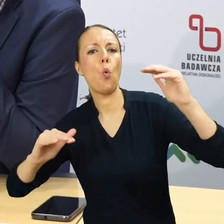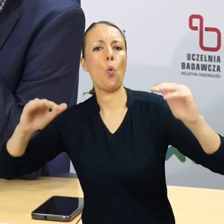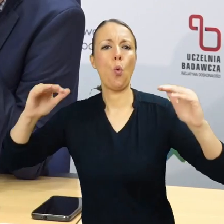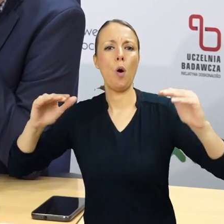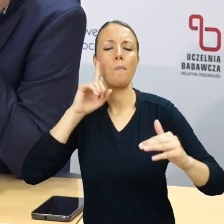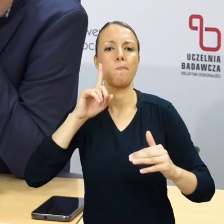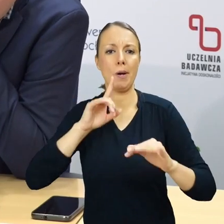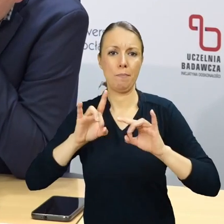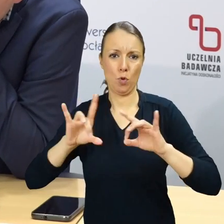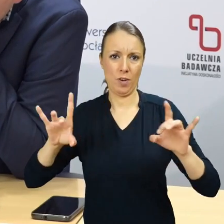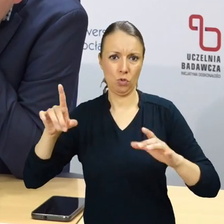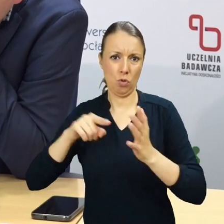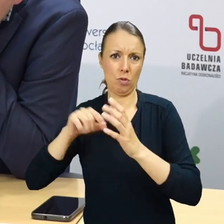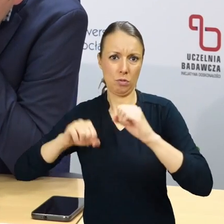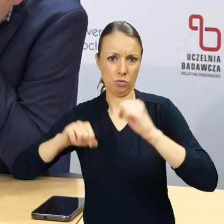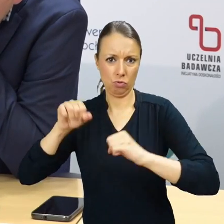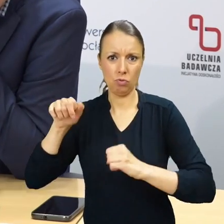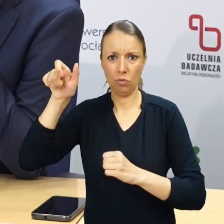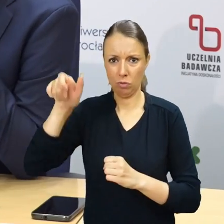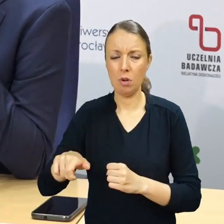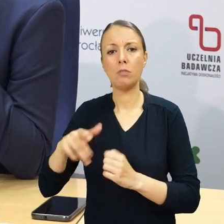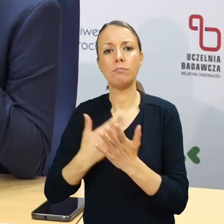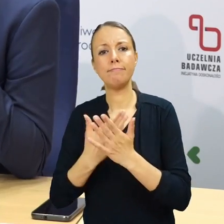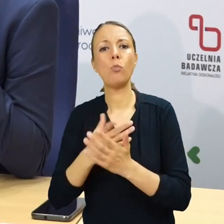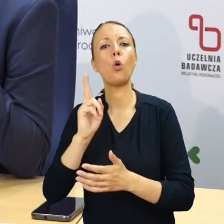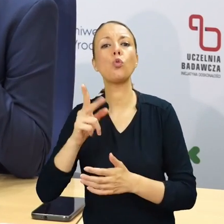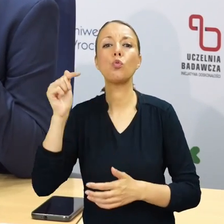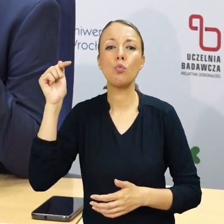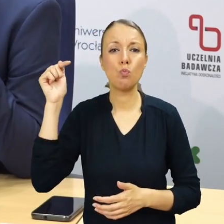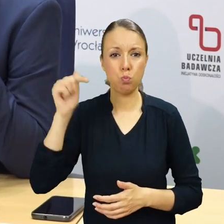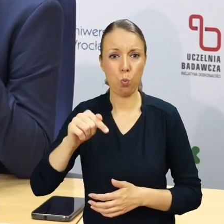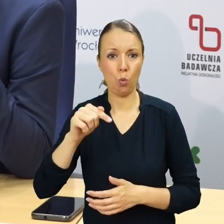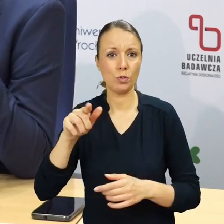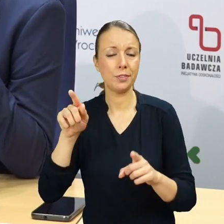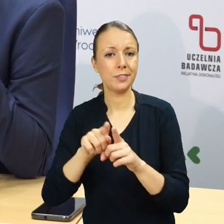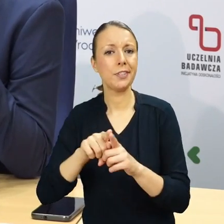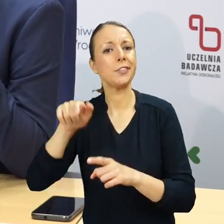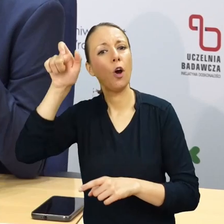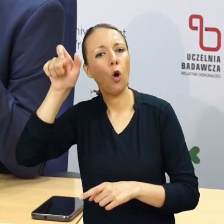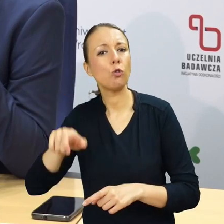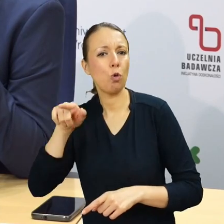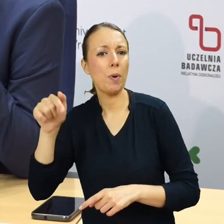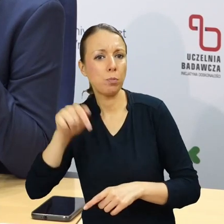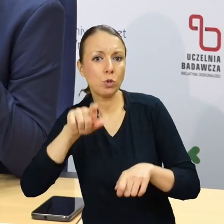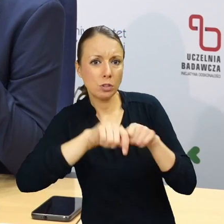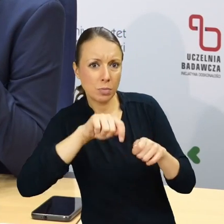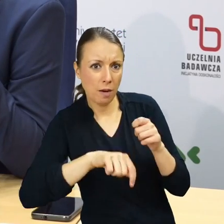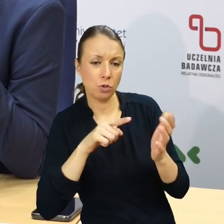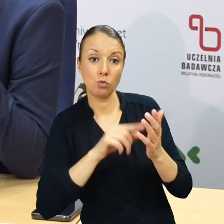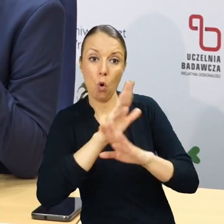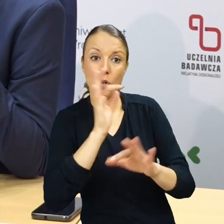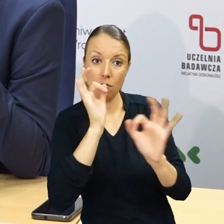sędziego, bo ktoś tą decyzję o odmowie dostępu do informacji publicznej względem ochrony informacji niejawnych musi weryfikować. I pierwszym